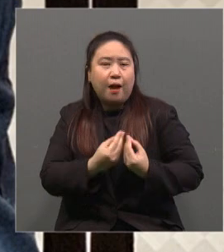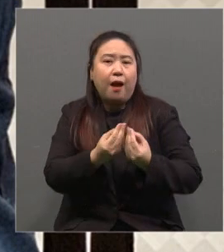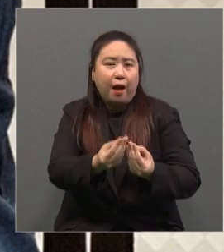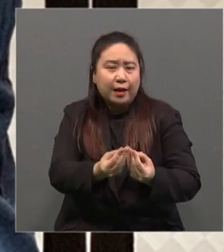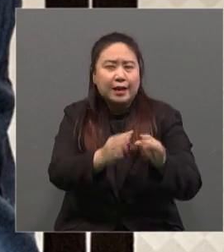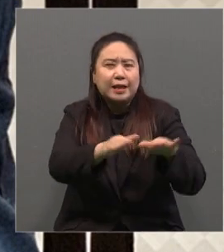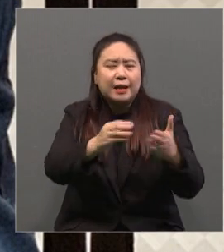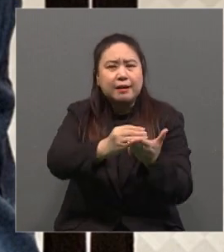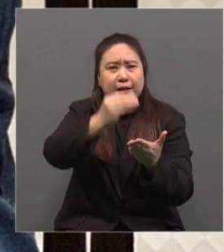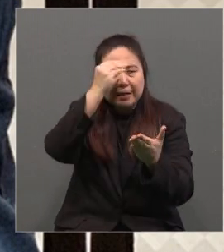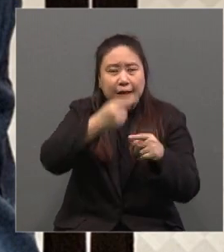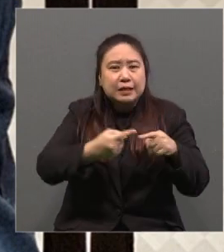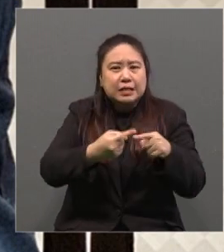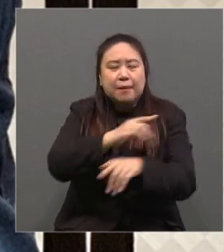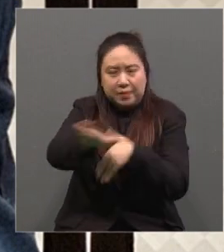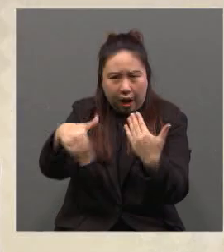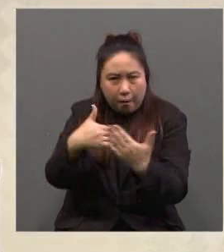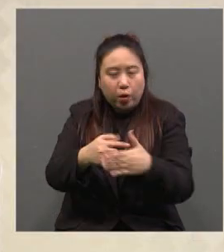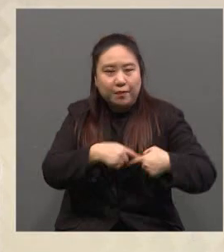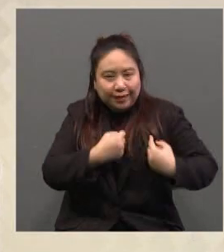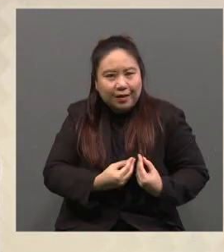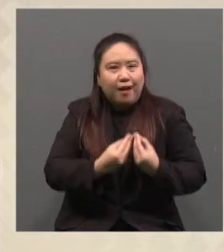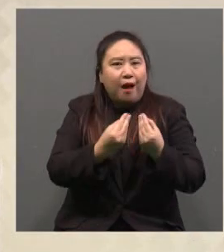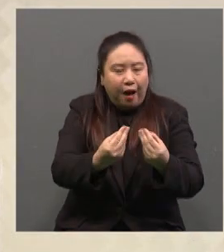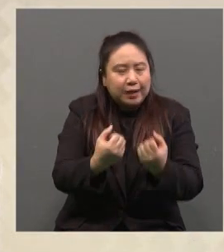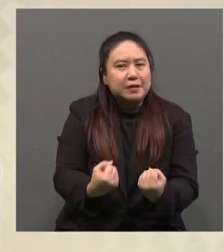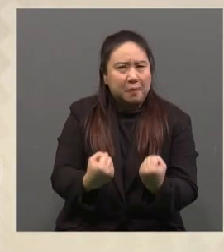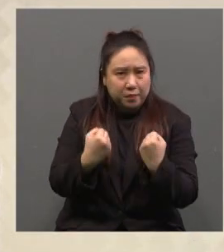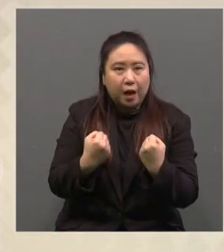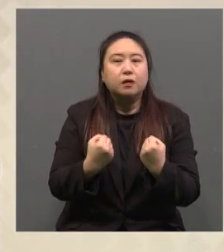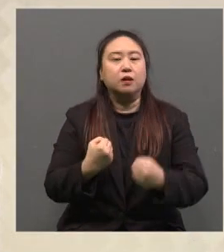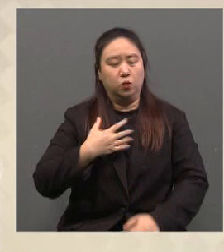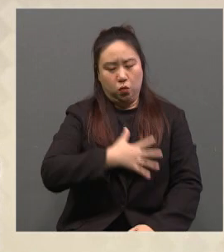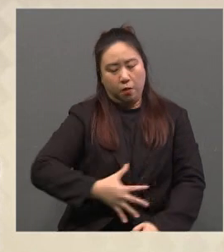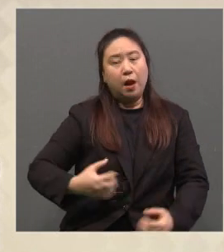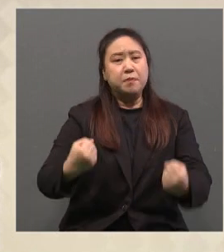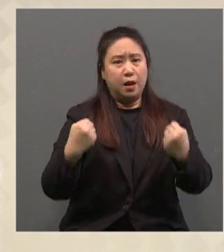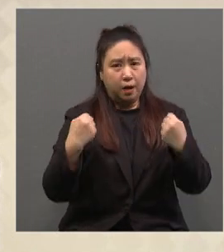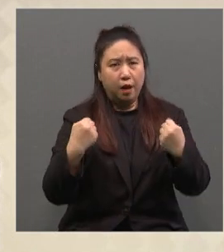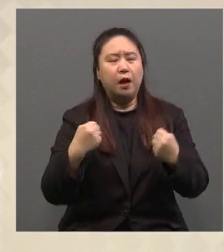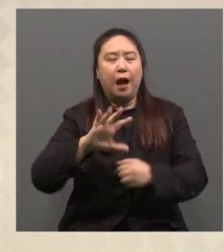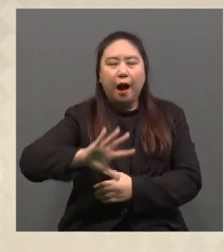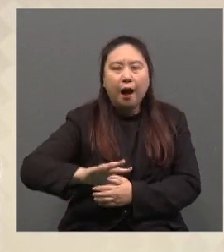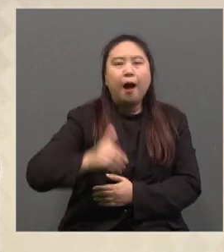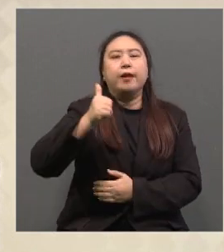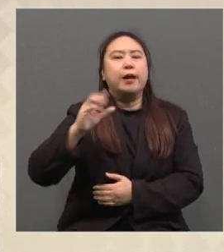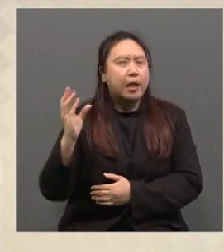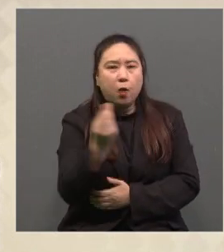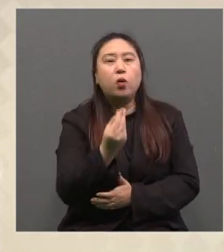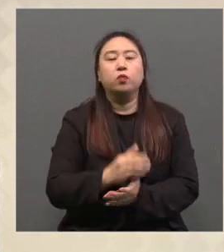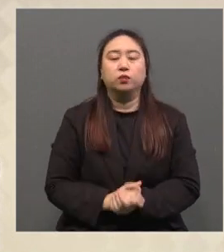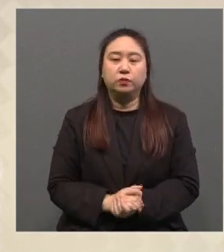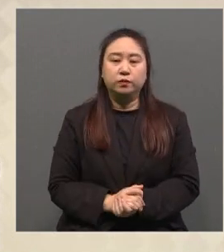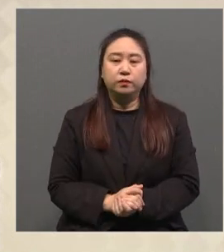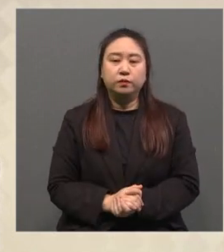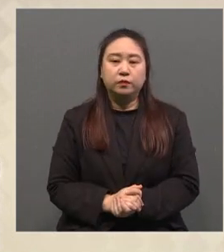ให้นักเรียนที่ได้รับบาดเจ็บทุกคนขอให้มีกำลังใจที่เข้มแข็งและมีสุขภาพแข็งแรงเป็นปกติในเร็ววันโดย